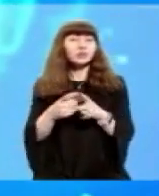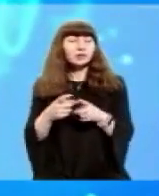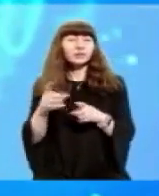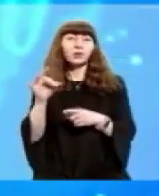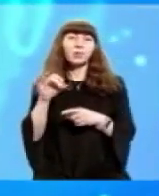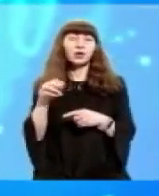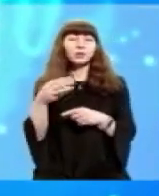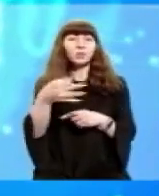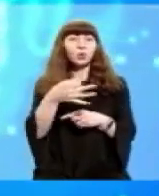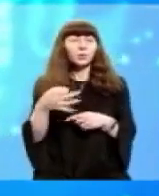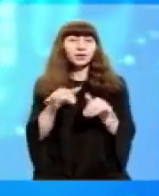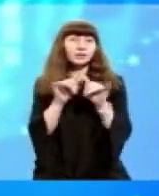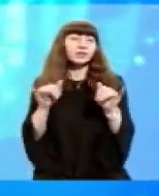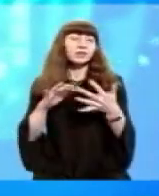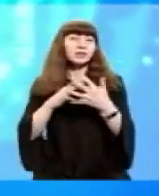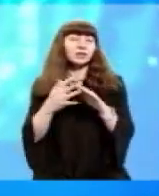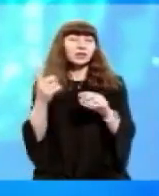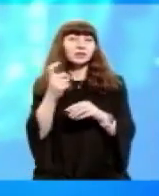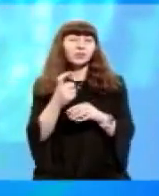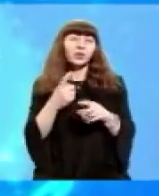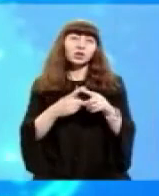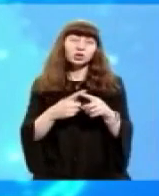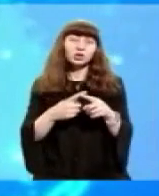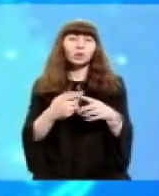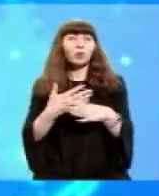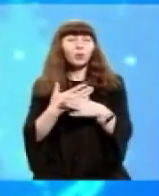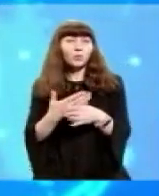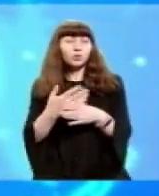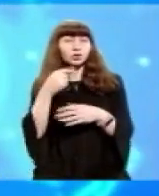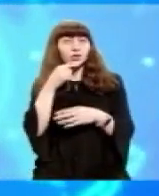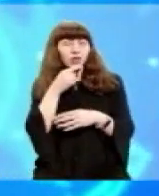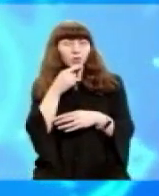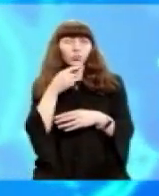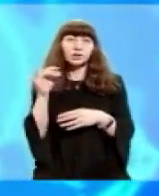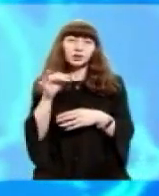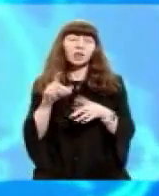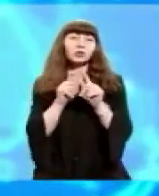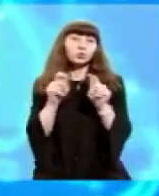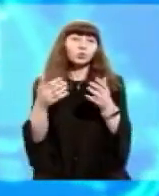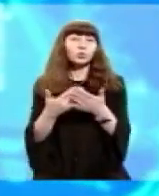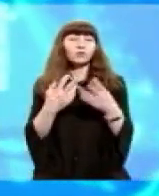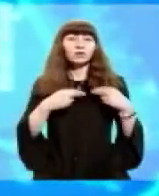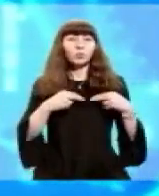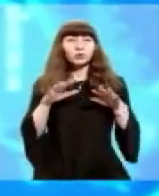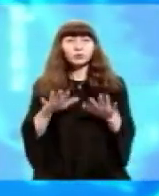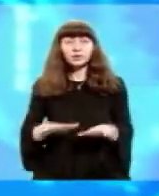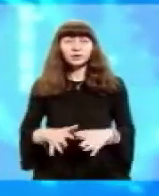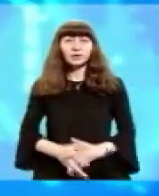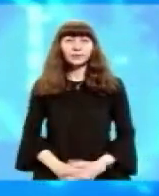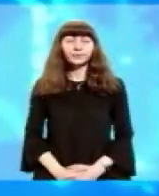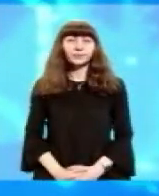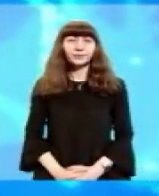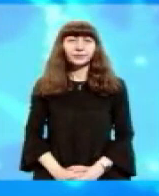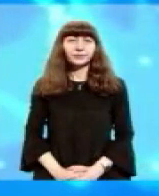главы региона, развитие сельского хозяйства положительно повлияет не только на экономику района, но и создаст новые рабочие места в сельской